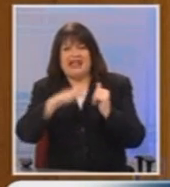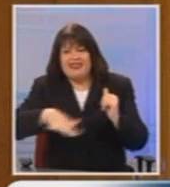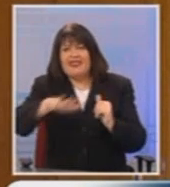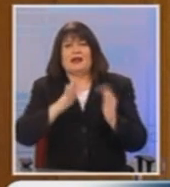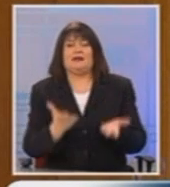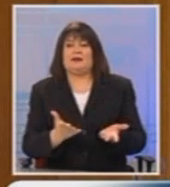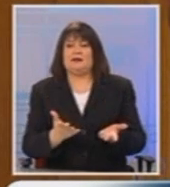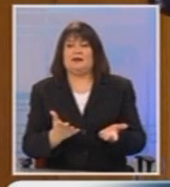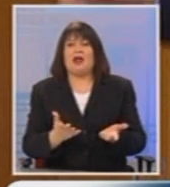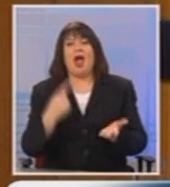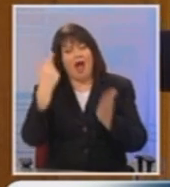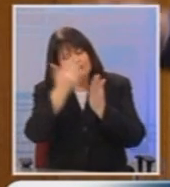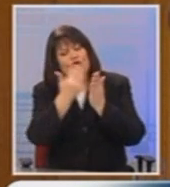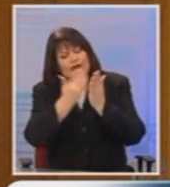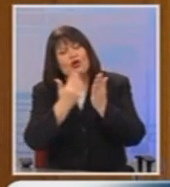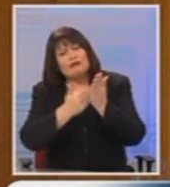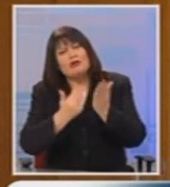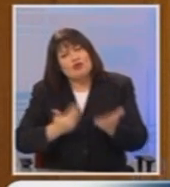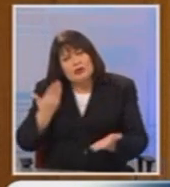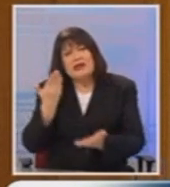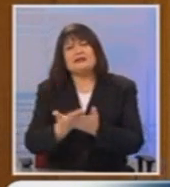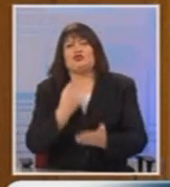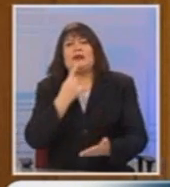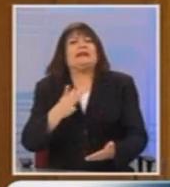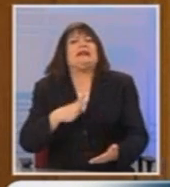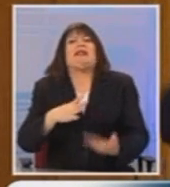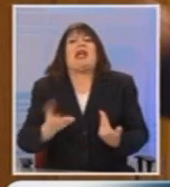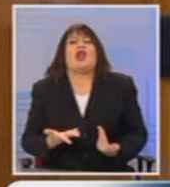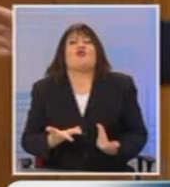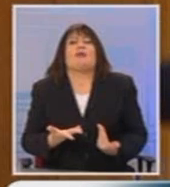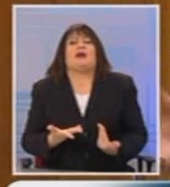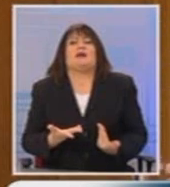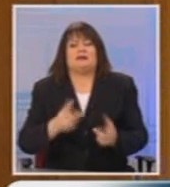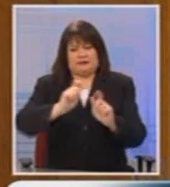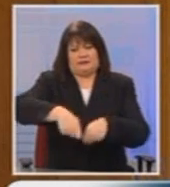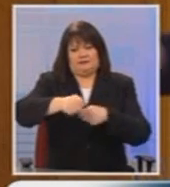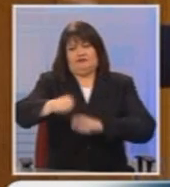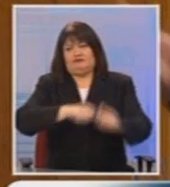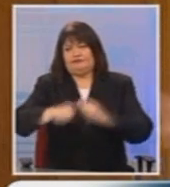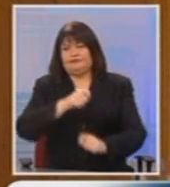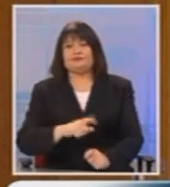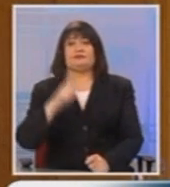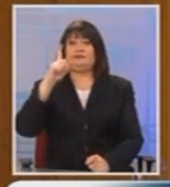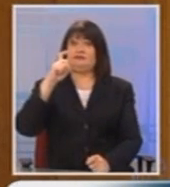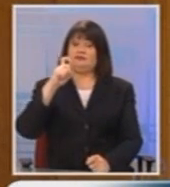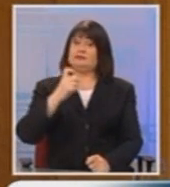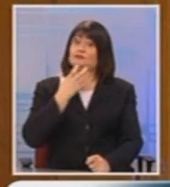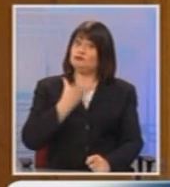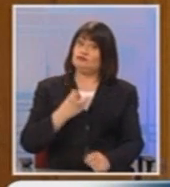με αυτό τα χαρακτηριστικά, με αυτή τη δομή, με αυτή τη λειτουργία. Και για αυτά τα έργα έχει στο σιρτάρι σου 10 σοβαρά